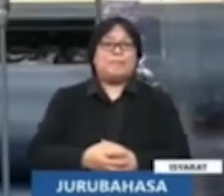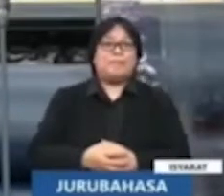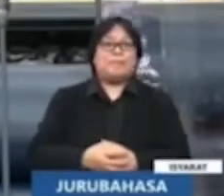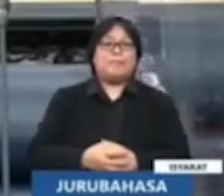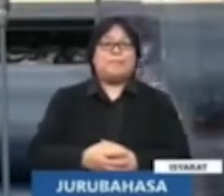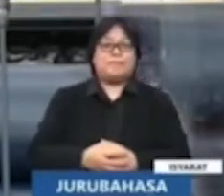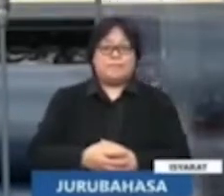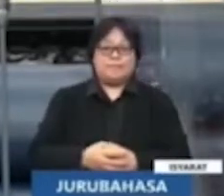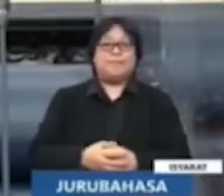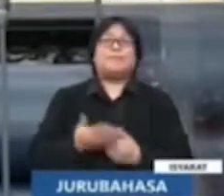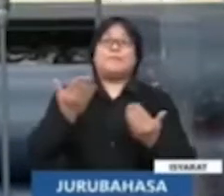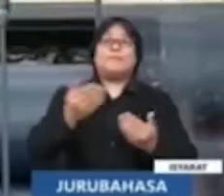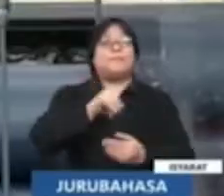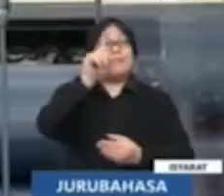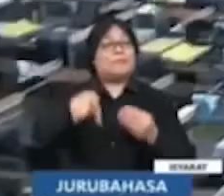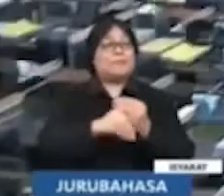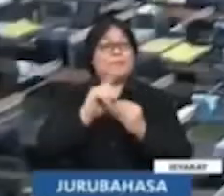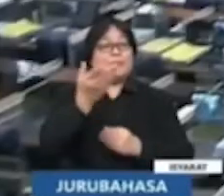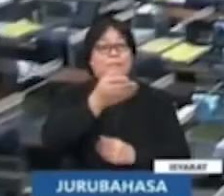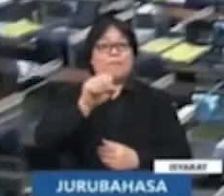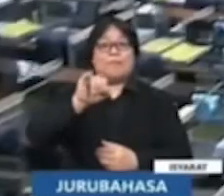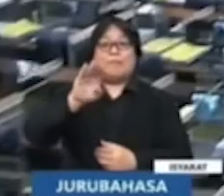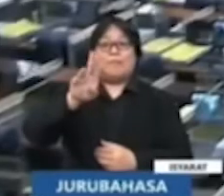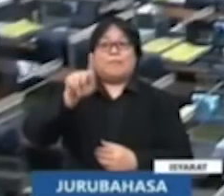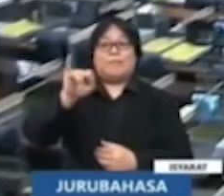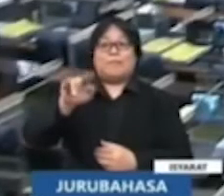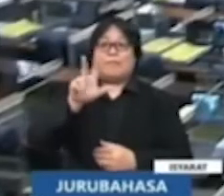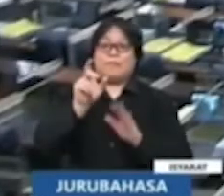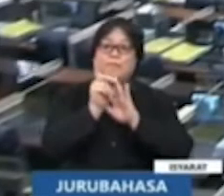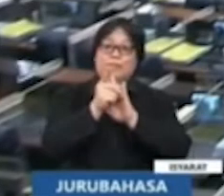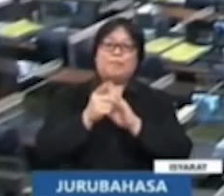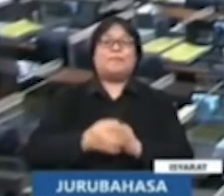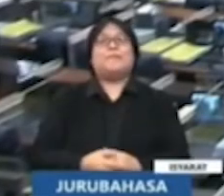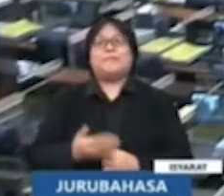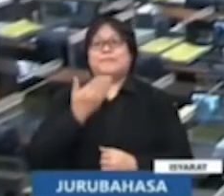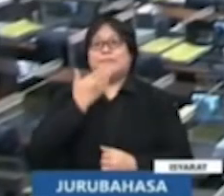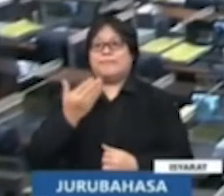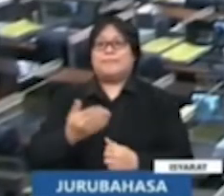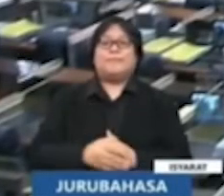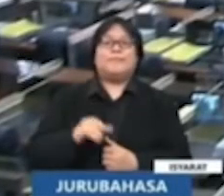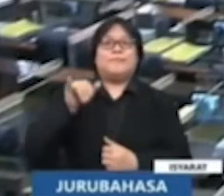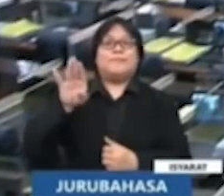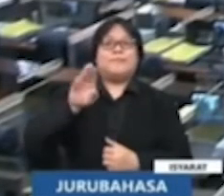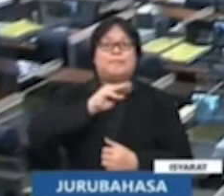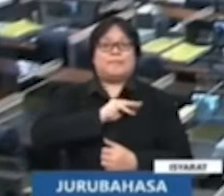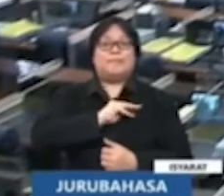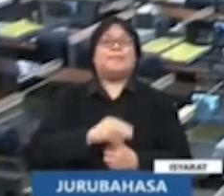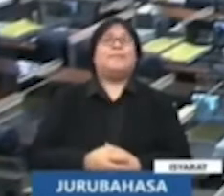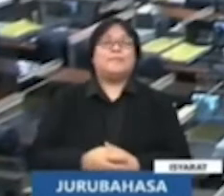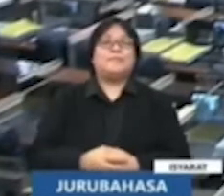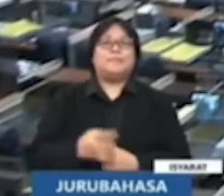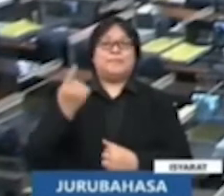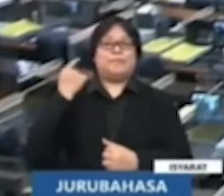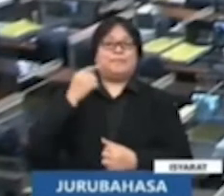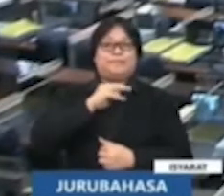mereka kelak. Soalan tambahan pertama, sila Sibuti, 30 saat. Terima kasih Yang Berhormat Menteri Kewangan.